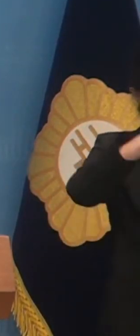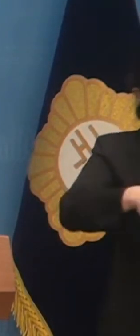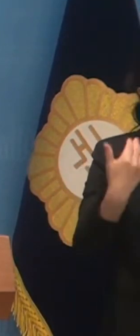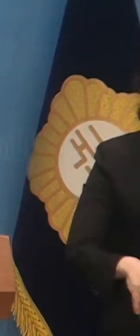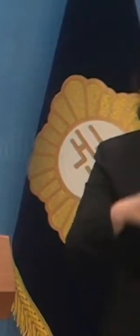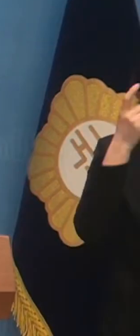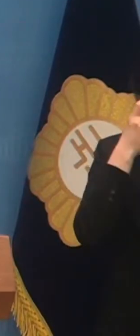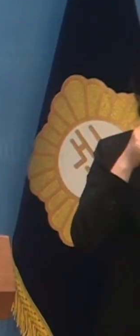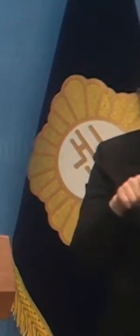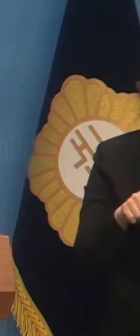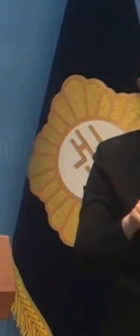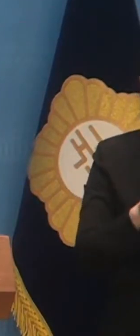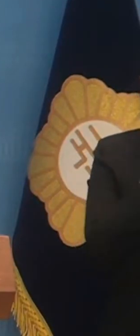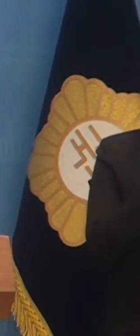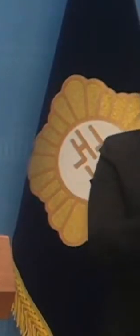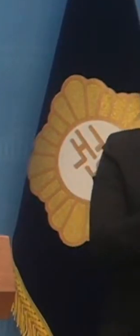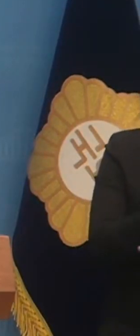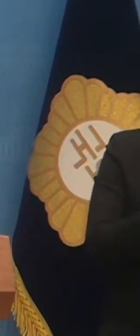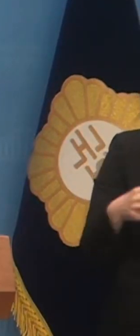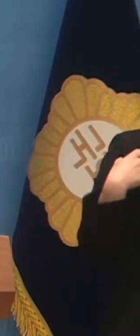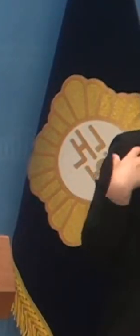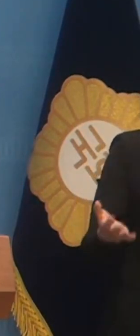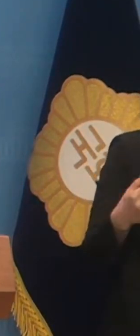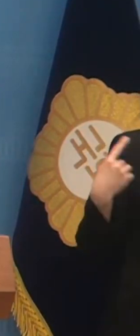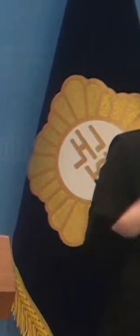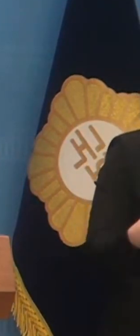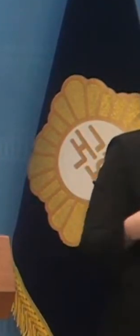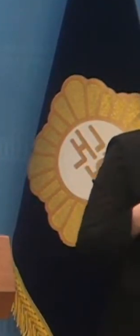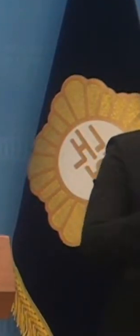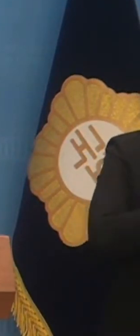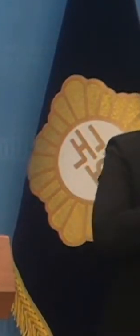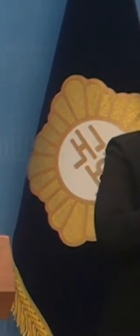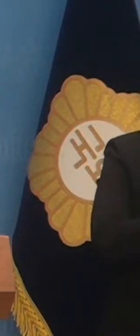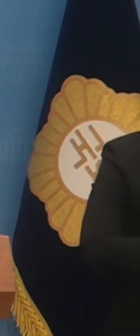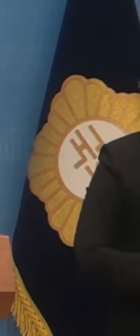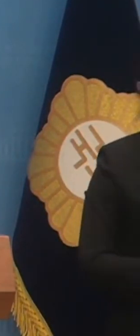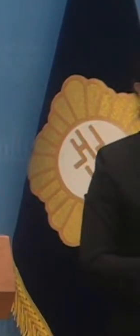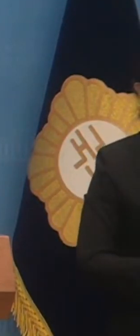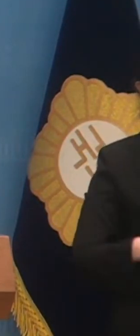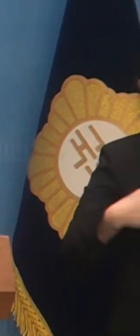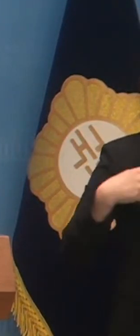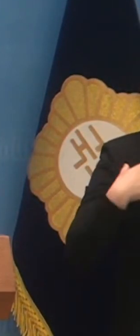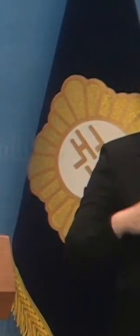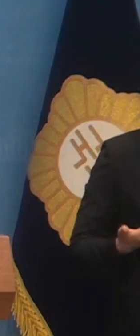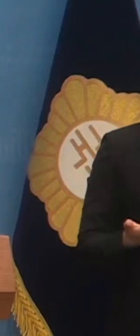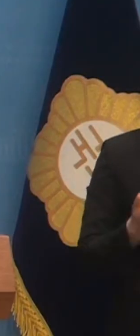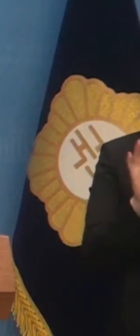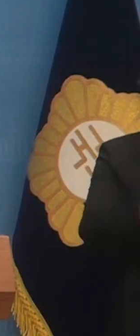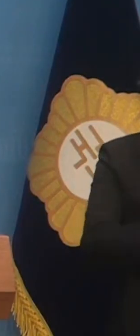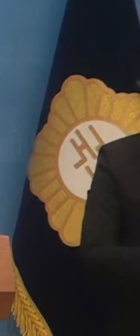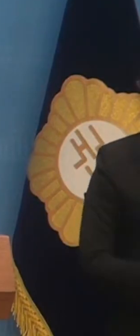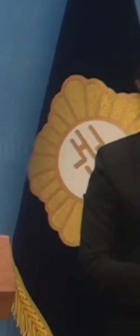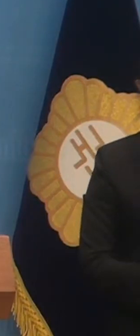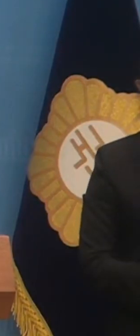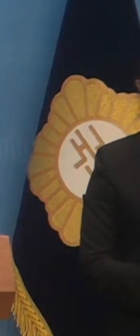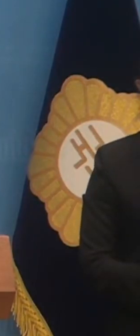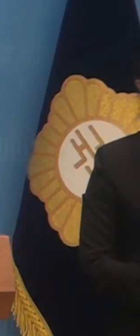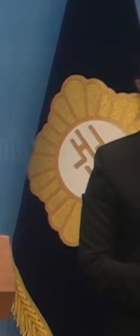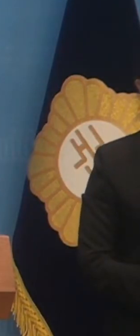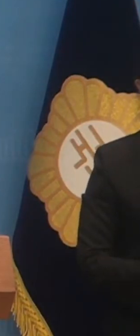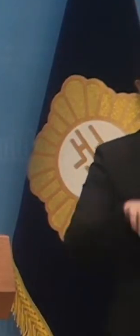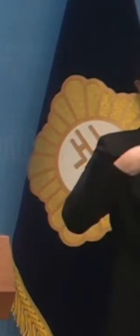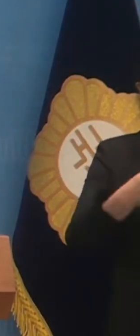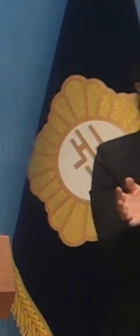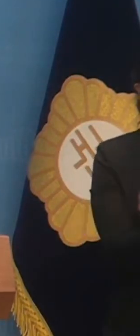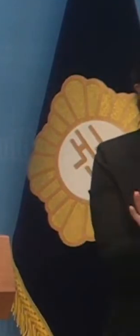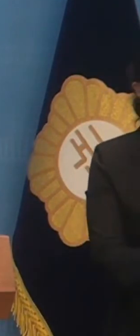확인되니 이제는 조직적 직무유기까지 의심하게 됩니다. 책임이 결코 가볍지 않습니다.